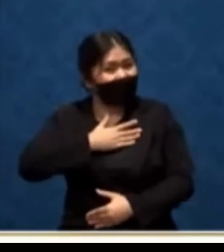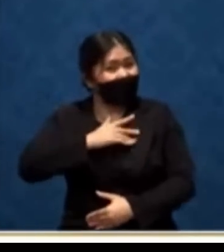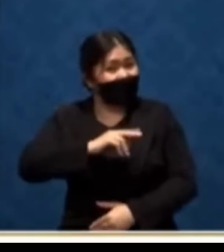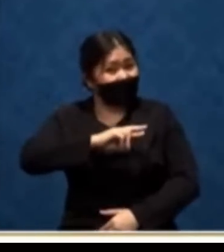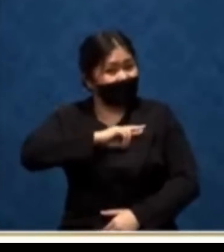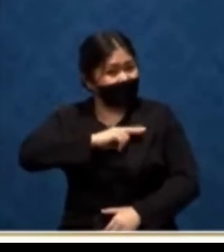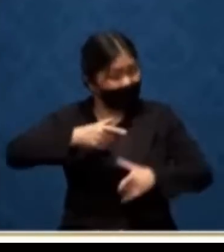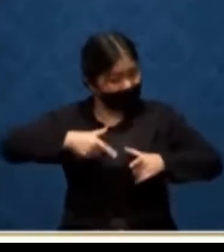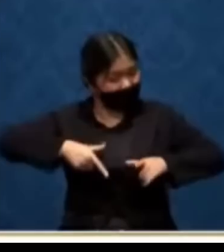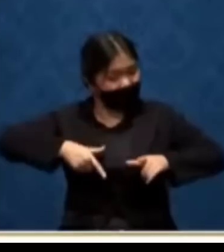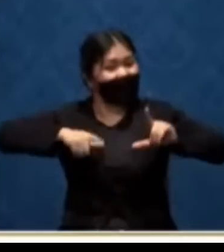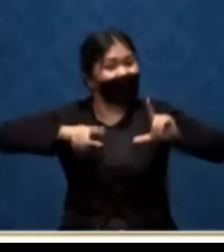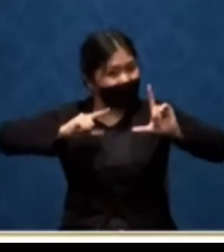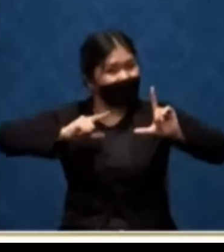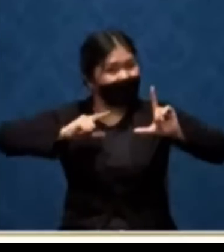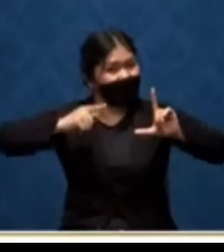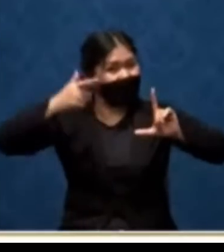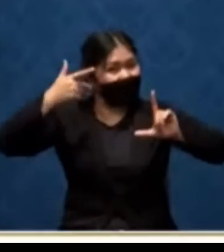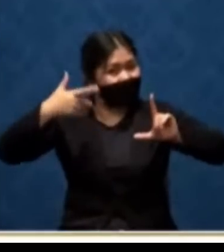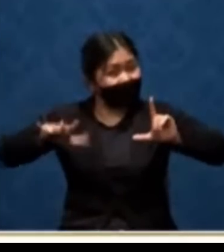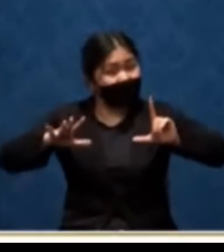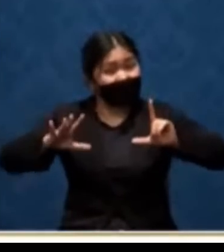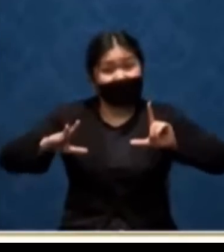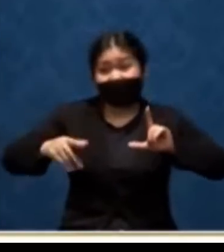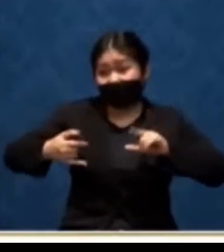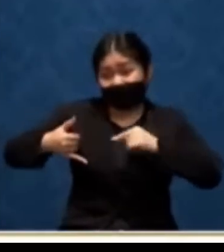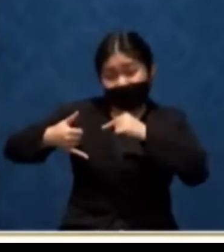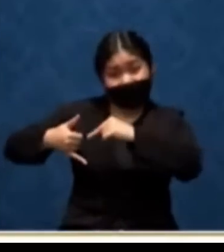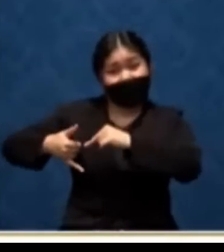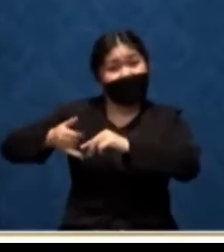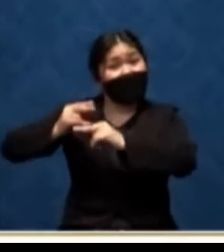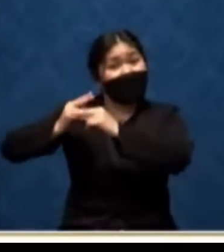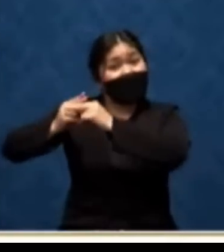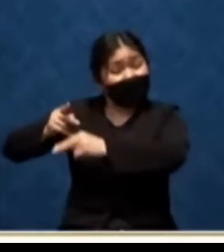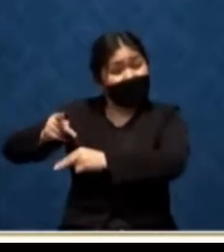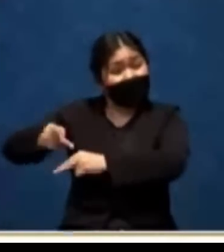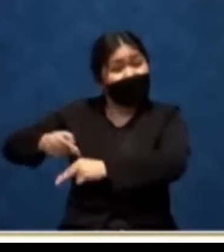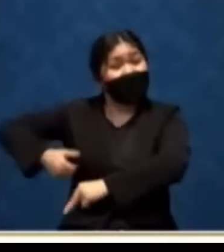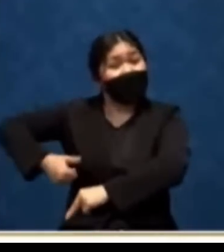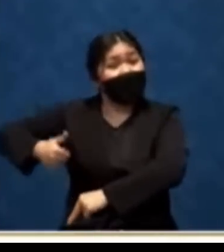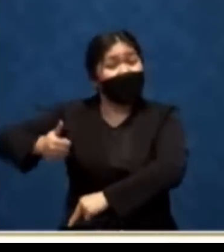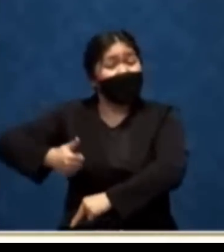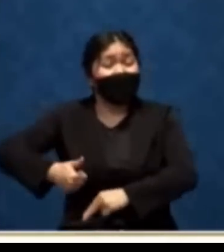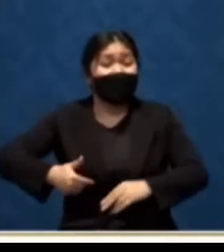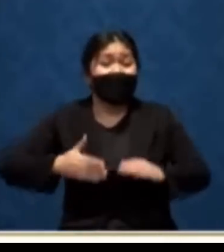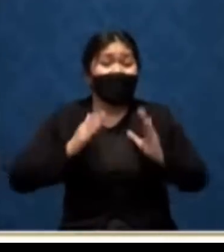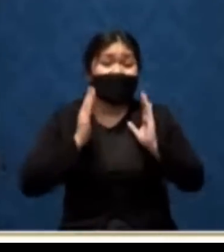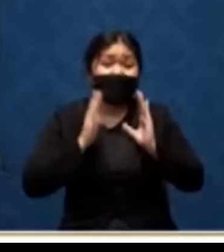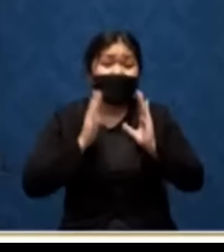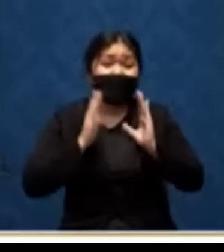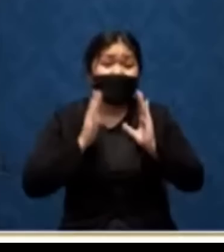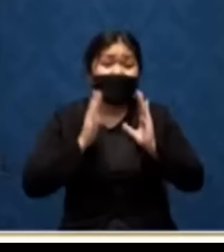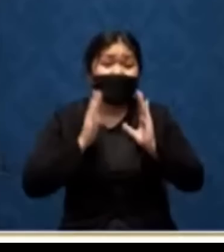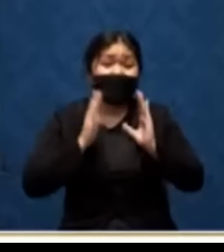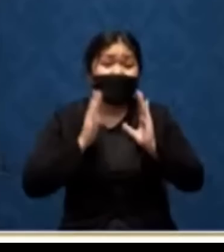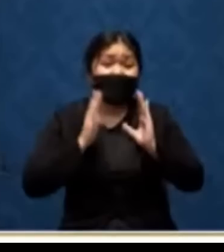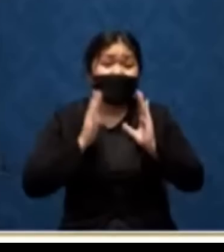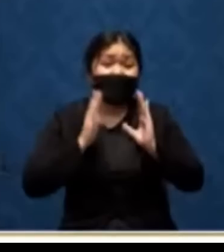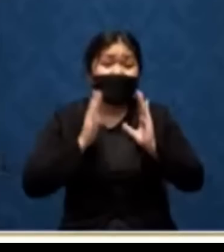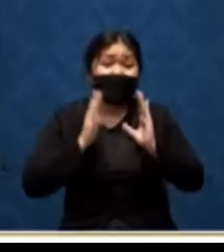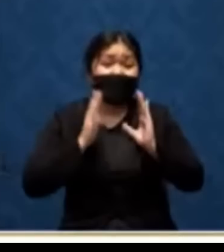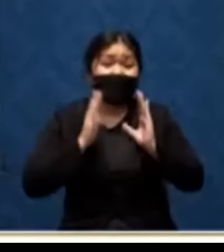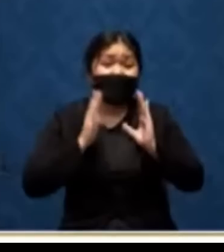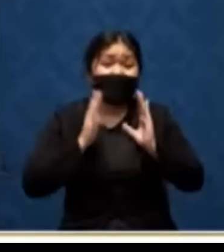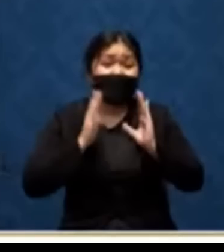ำแบบนี้ผู้ที่ได้คือหยูซินฉีเองแต่ผู้ที่เสียหายกลับเป็นหน่วยงานต้นสังกัดหรือสถาบัน